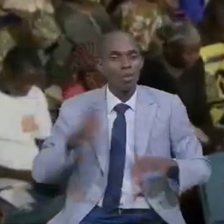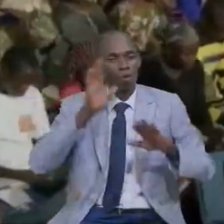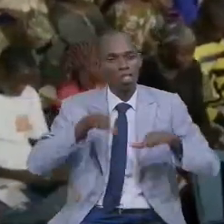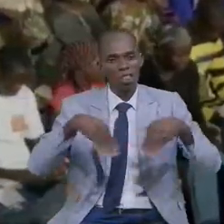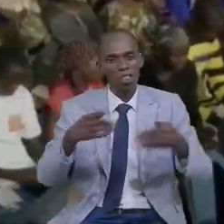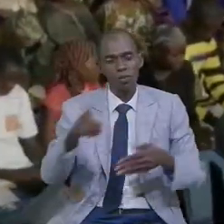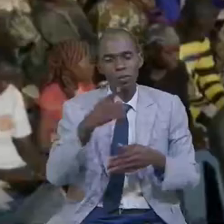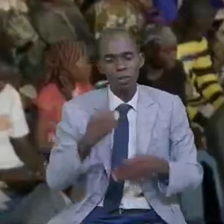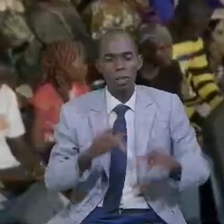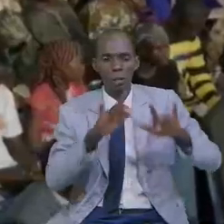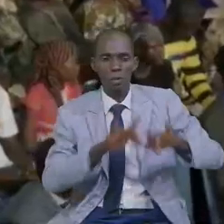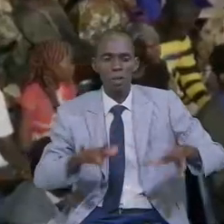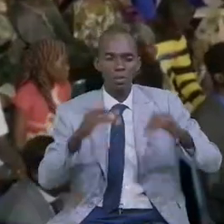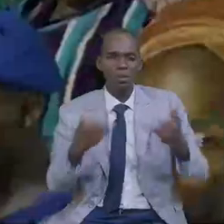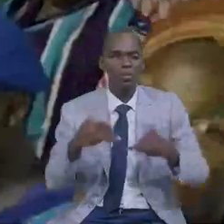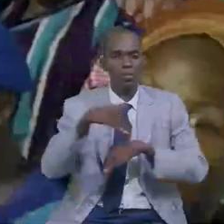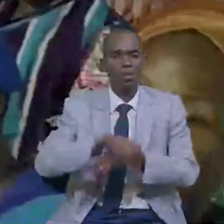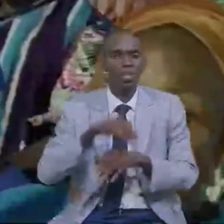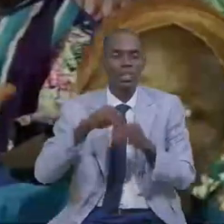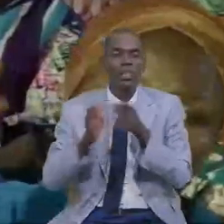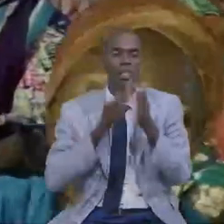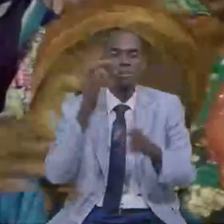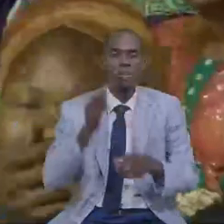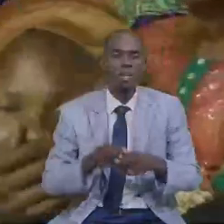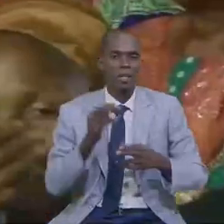miséricorde ce soir au nom de Jésus.